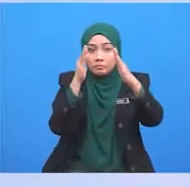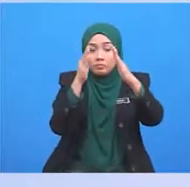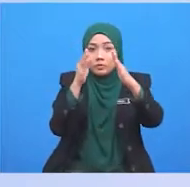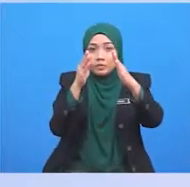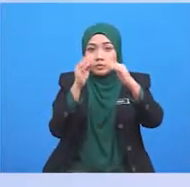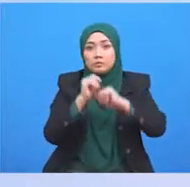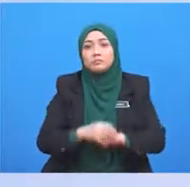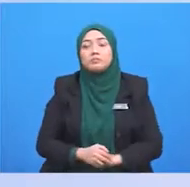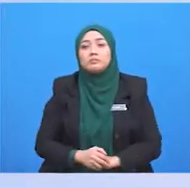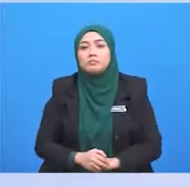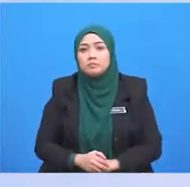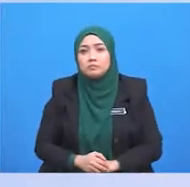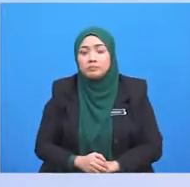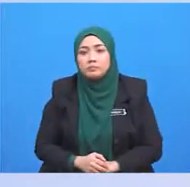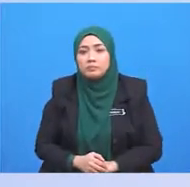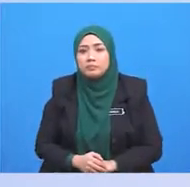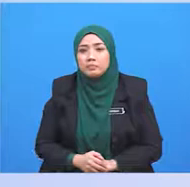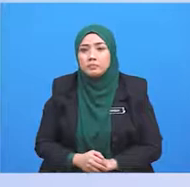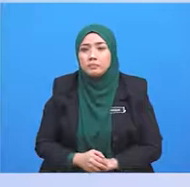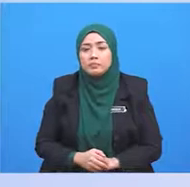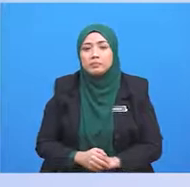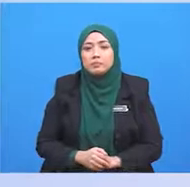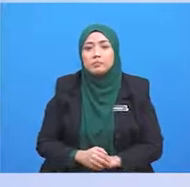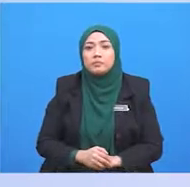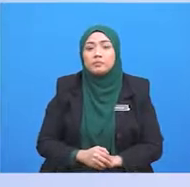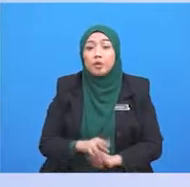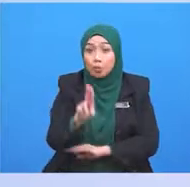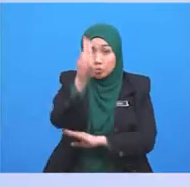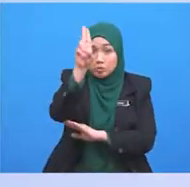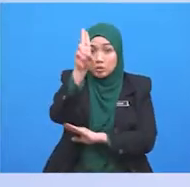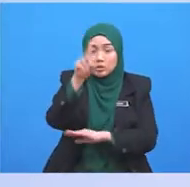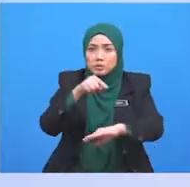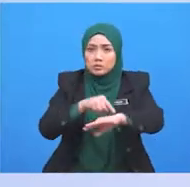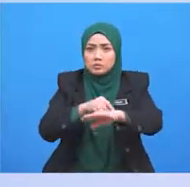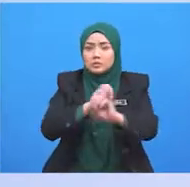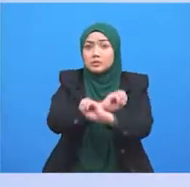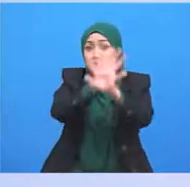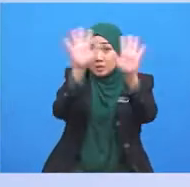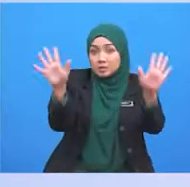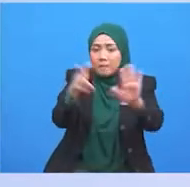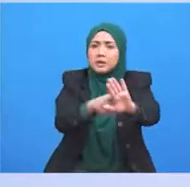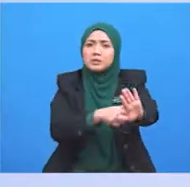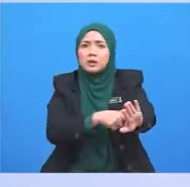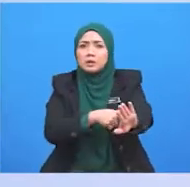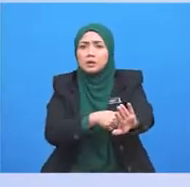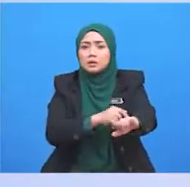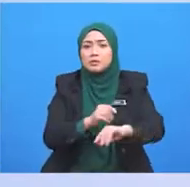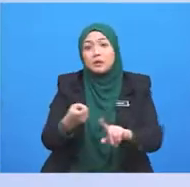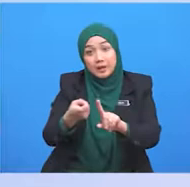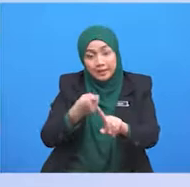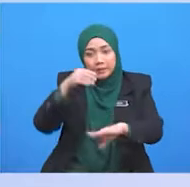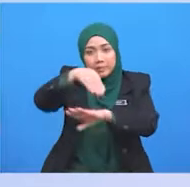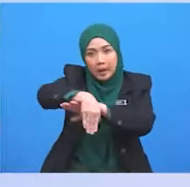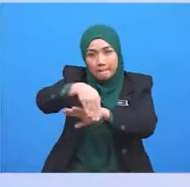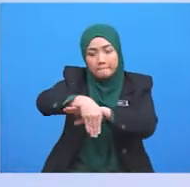utara. 2. Pada masa ini, di hemisfera utara, waktu siangnya lebih panjang berbanding waktu malam.